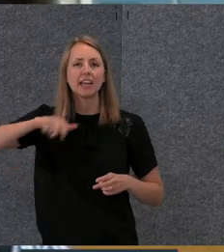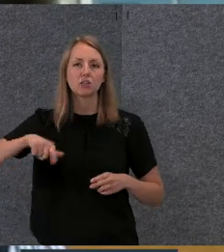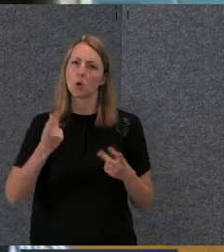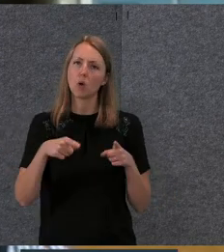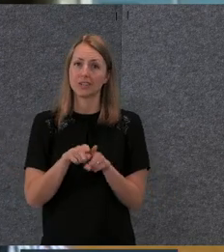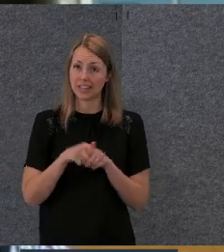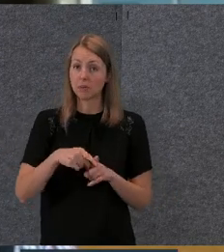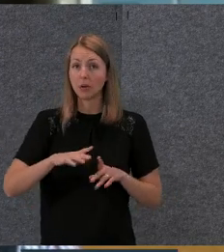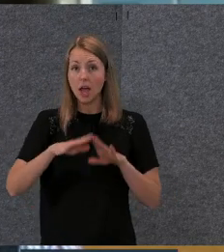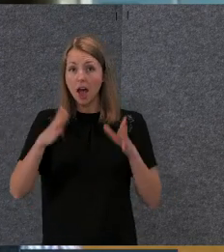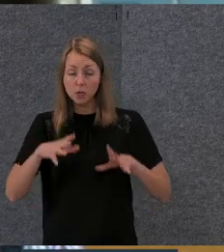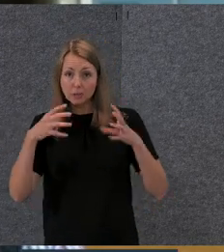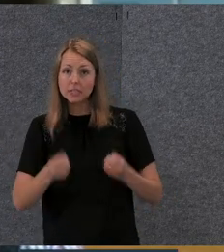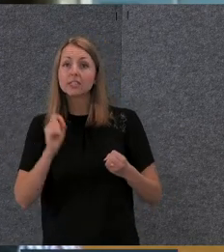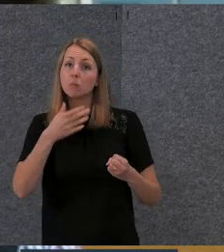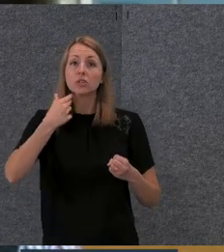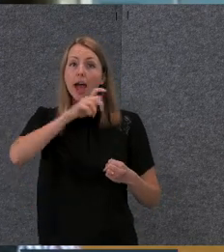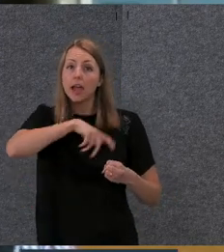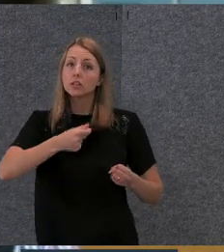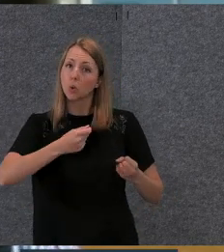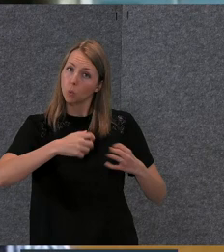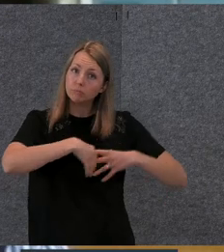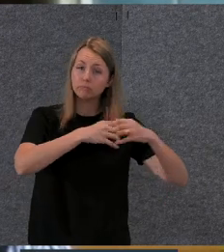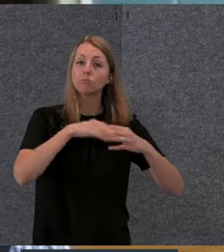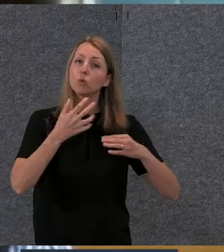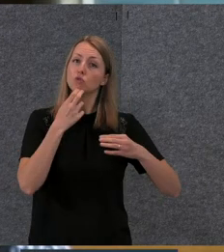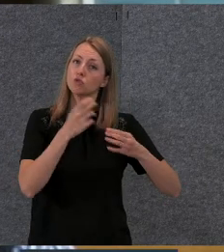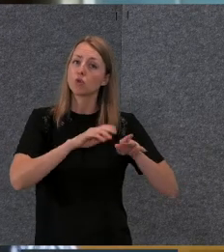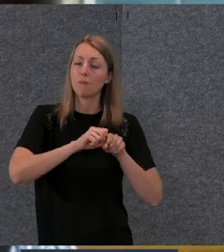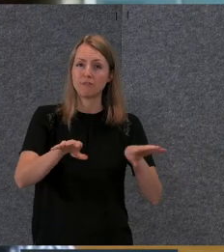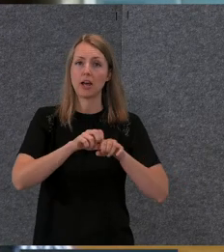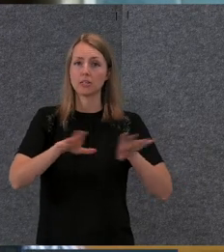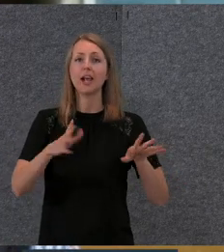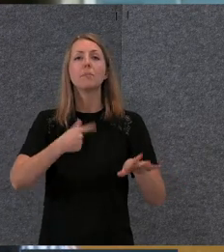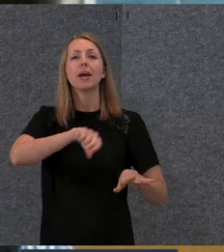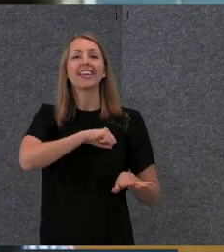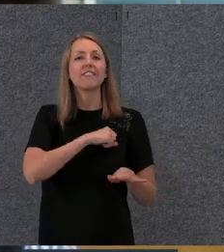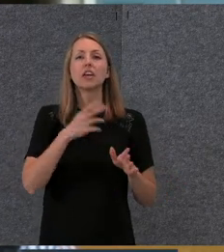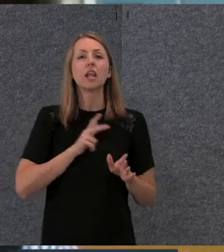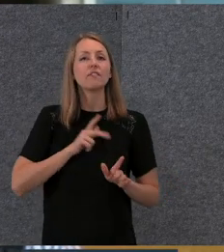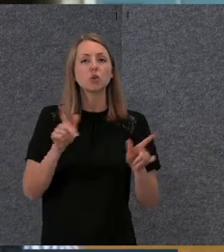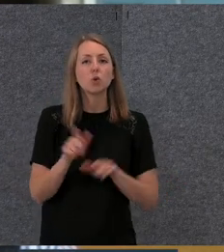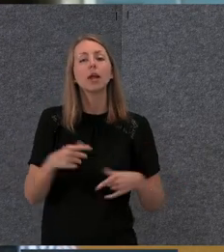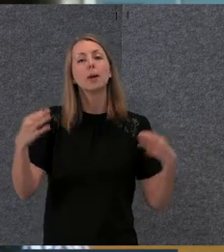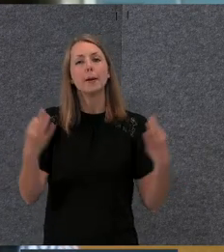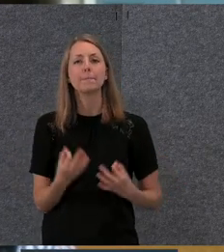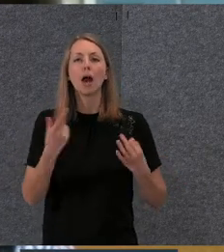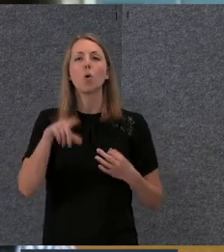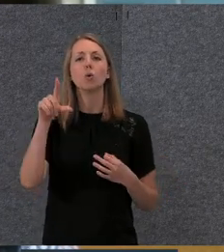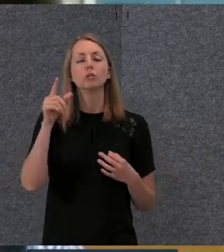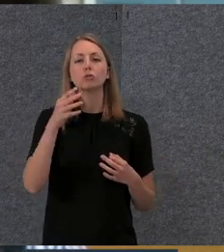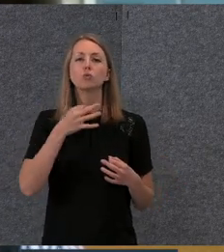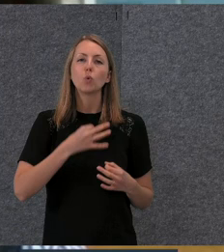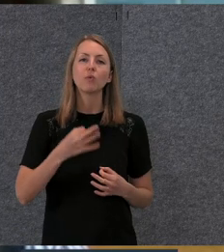muss diese Anlagen bereitstellen, er muss den Strom im Haus verteilen und es gibt keine Gewinnerwartung mehr dabei. Es muss eine notwendige Mindestausrüstung eines Hauses